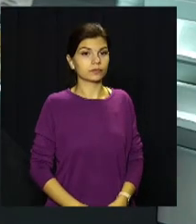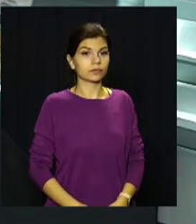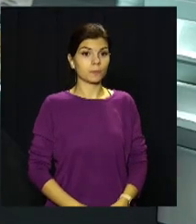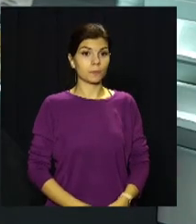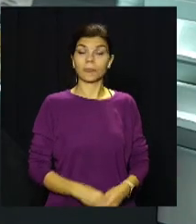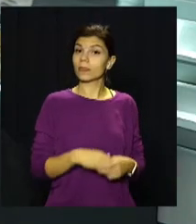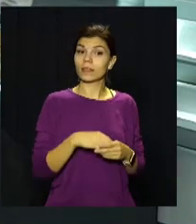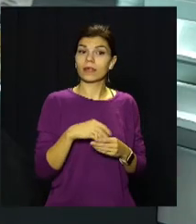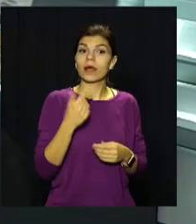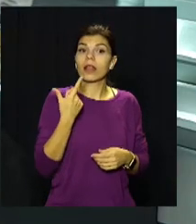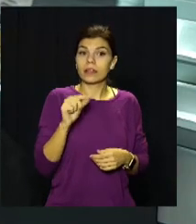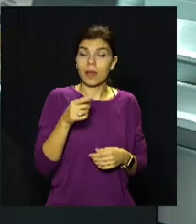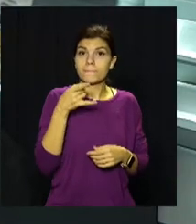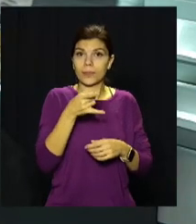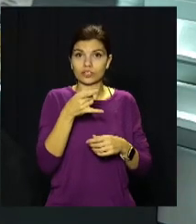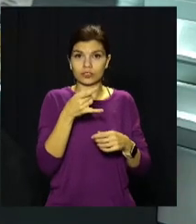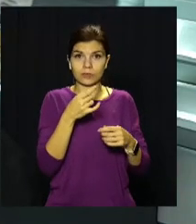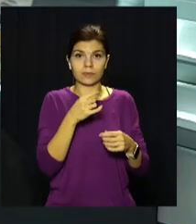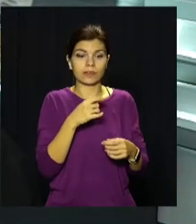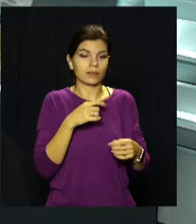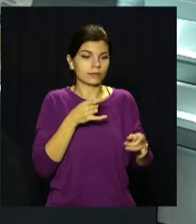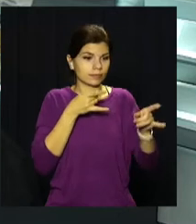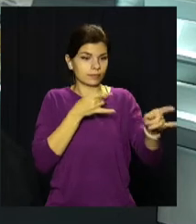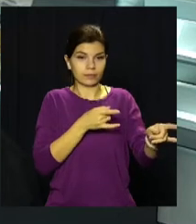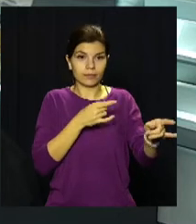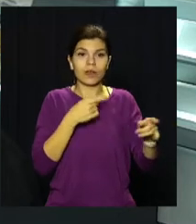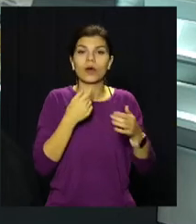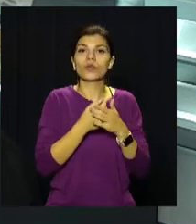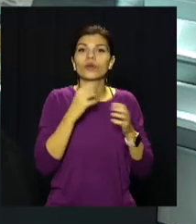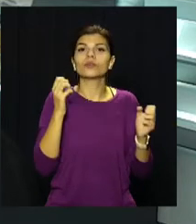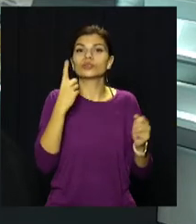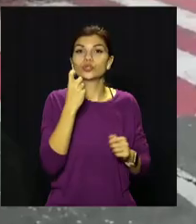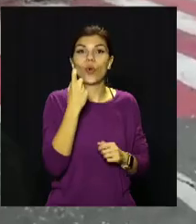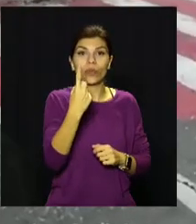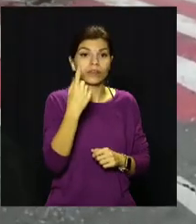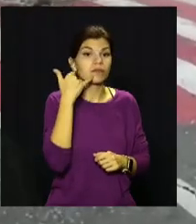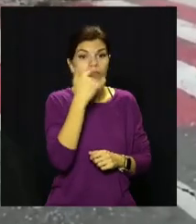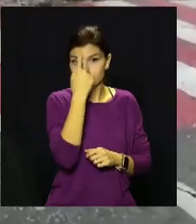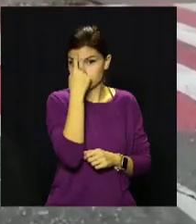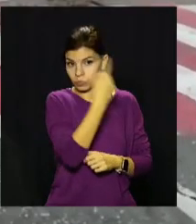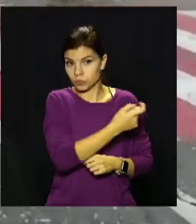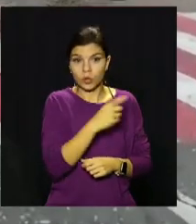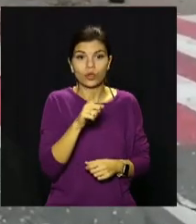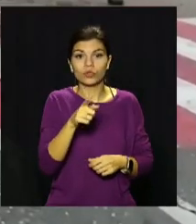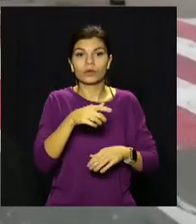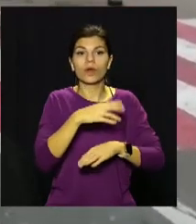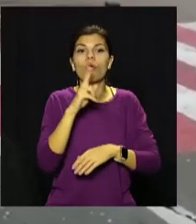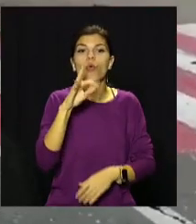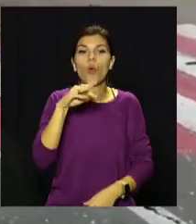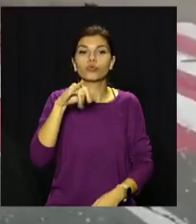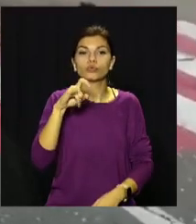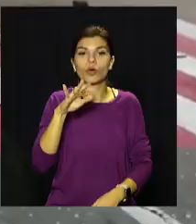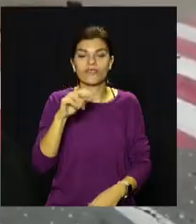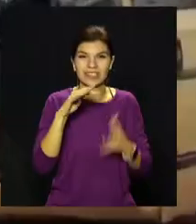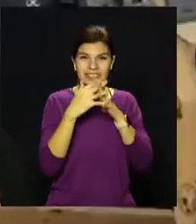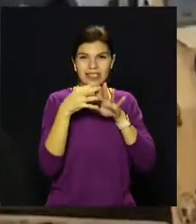Де блокували водія спонівеченого легковика? До служби порятунку 101 надійшло повідомлення, що на вулиці Кутузова,